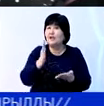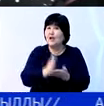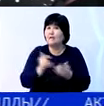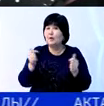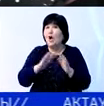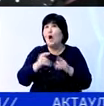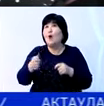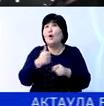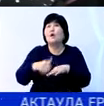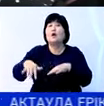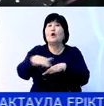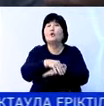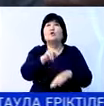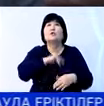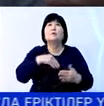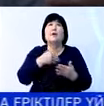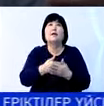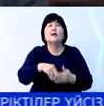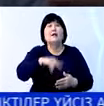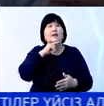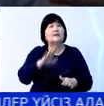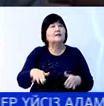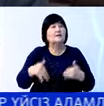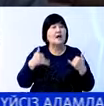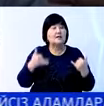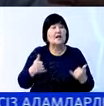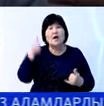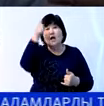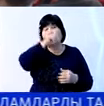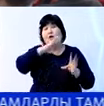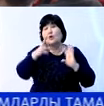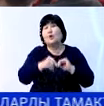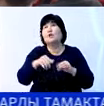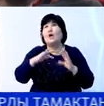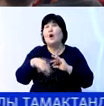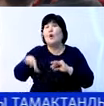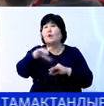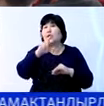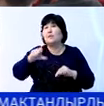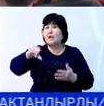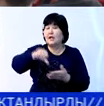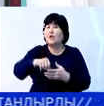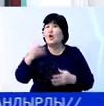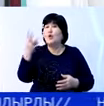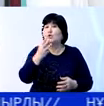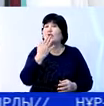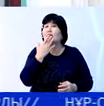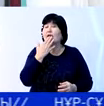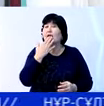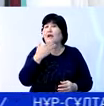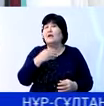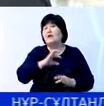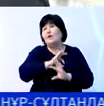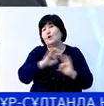Ауыл әкімінің жұртпен жұмыла еткен еңбегі ескерусіз қалмады. Жыл қорытындысымен тіректі елді мекендер арасында 3-ші интернационал үлгілі